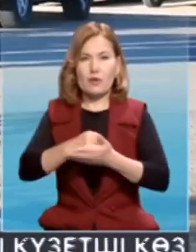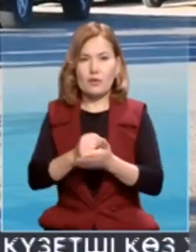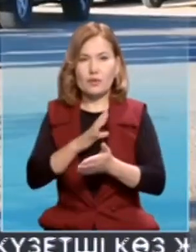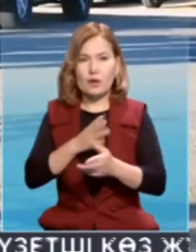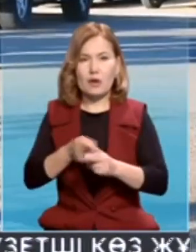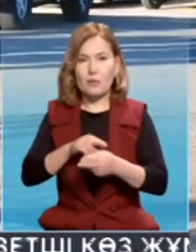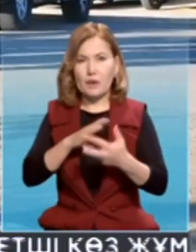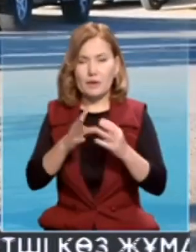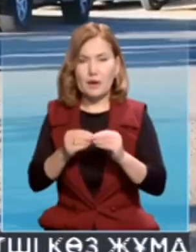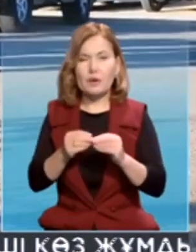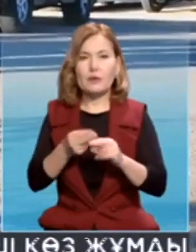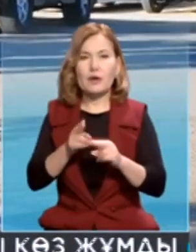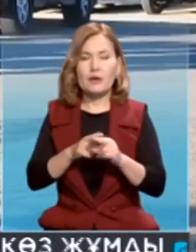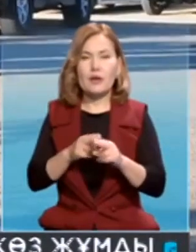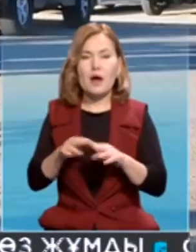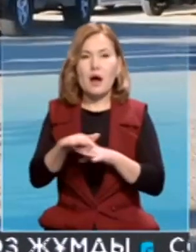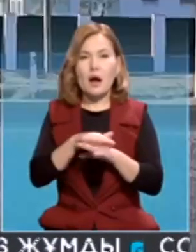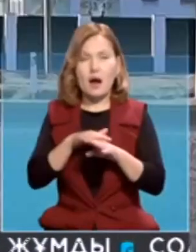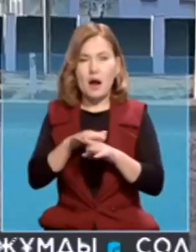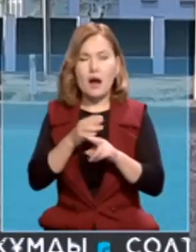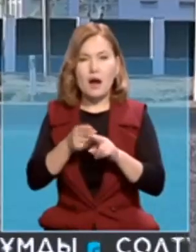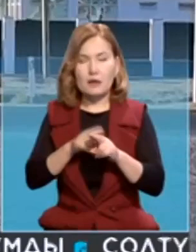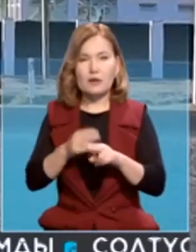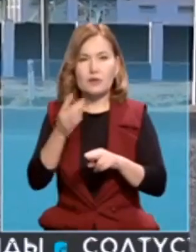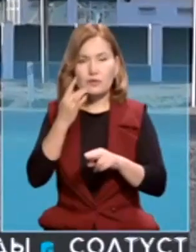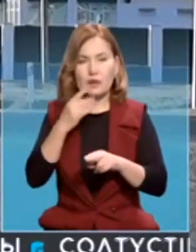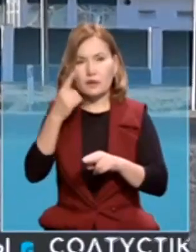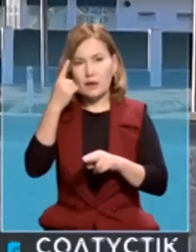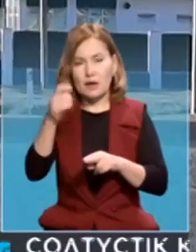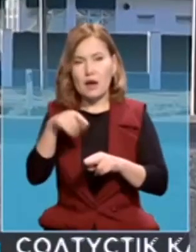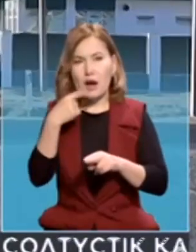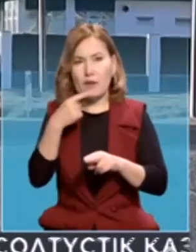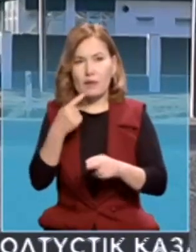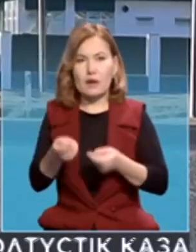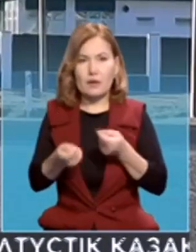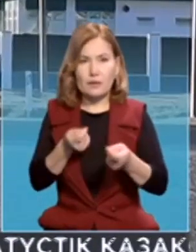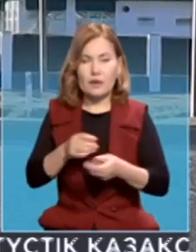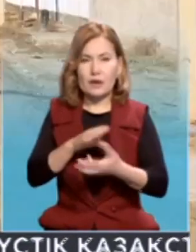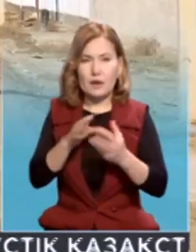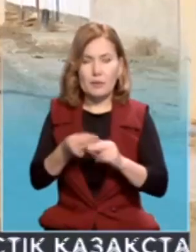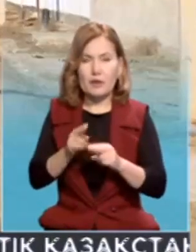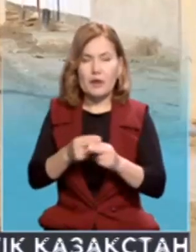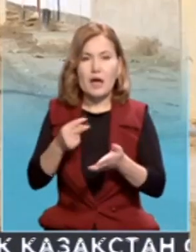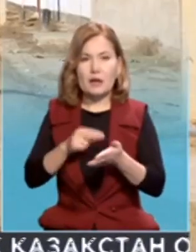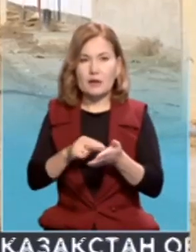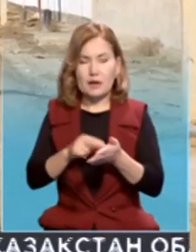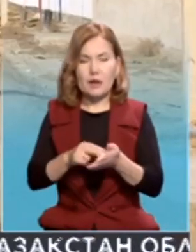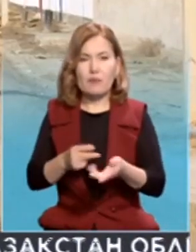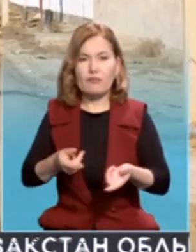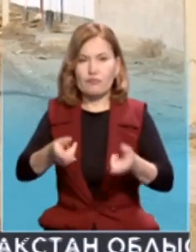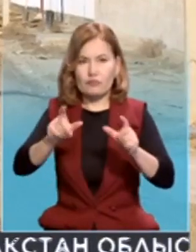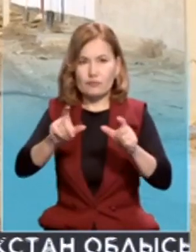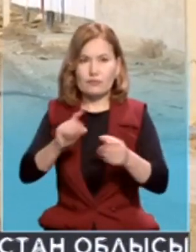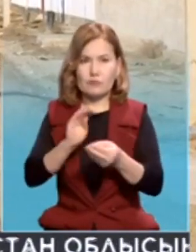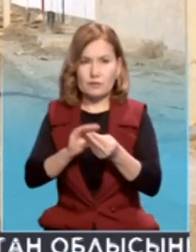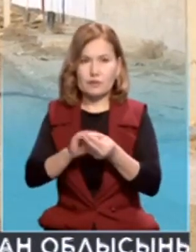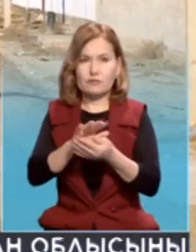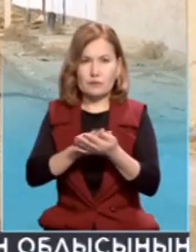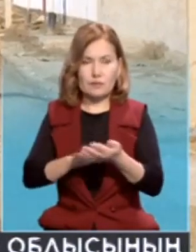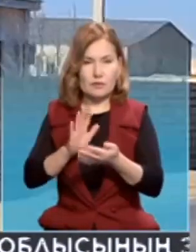тартты. Қоғамдық тыңдау болатыны жөнінде департаменттің сайтына және газетке хабарландыру берілгенін және енді тарифті өзгерту мүмкін емес екенін